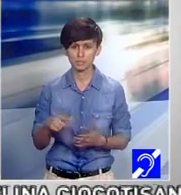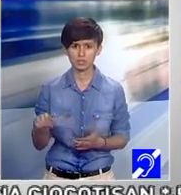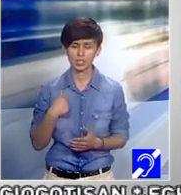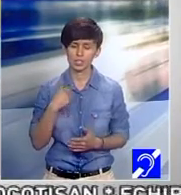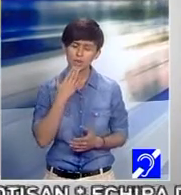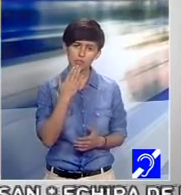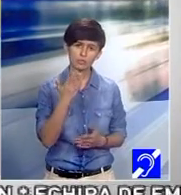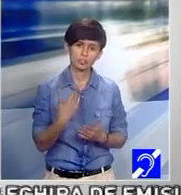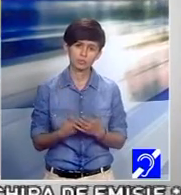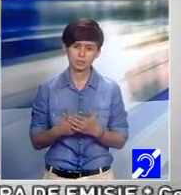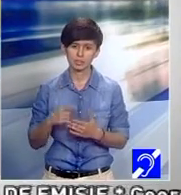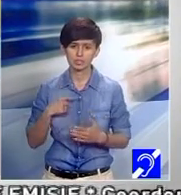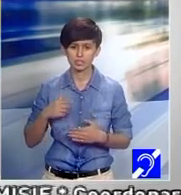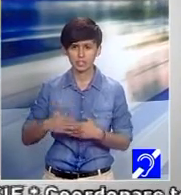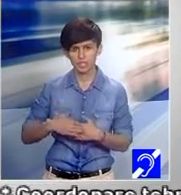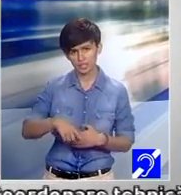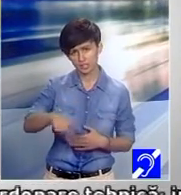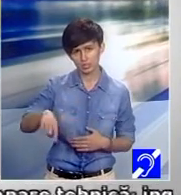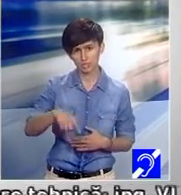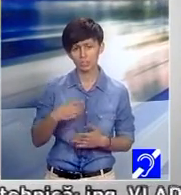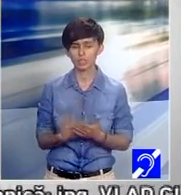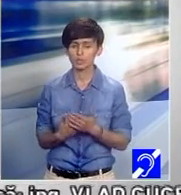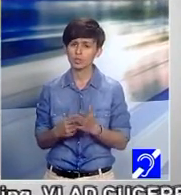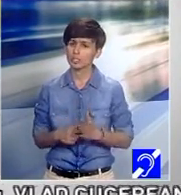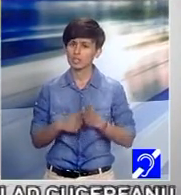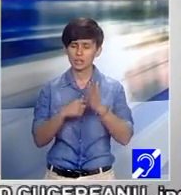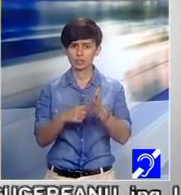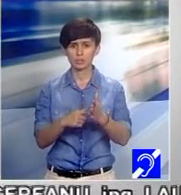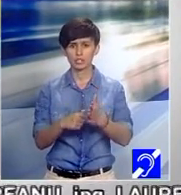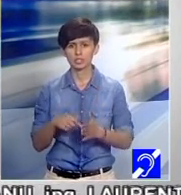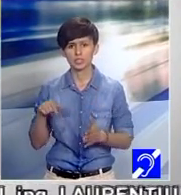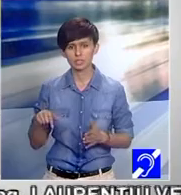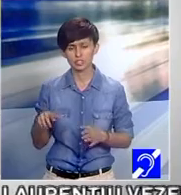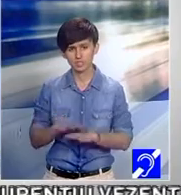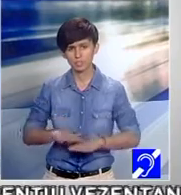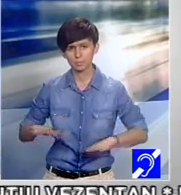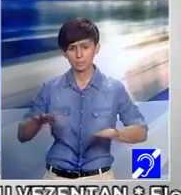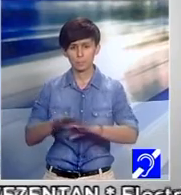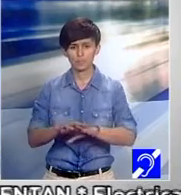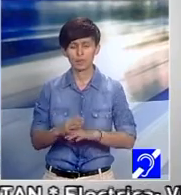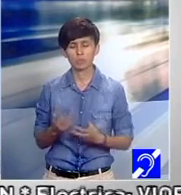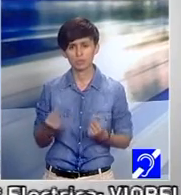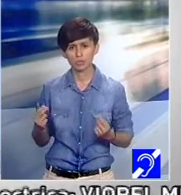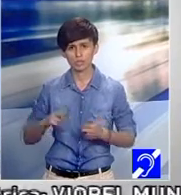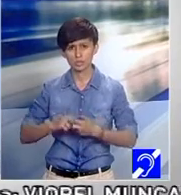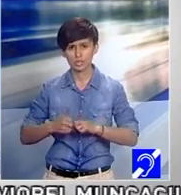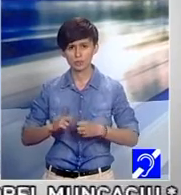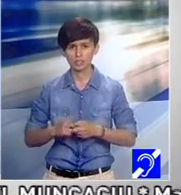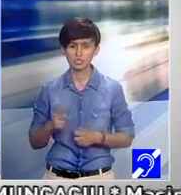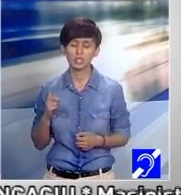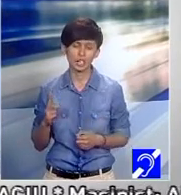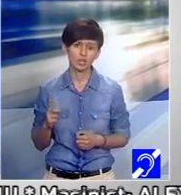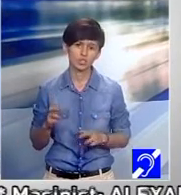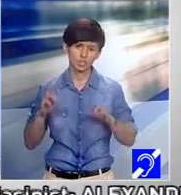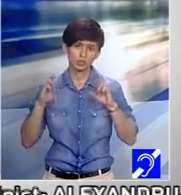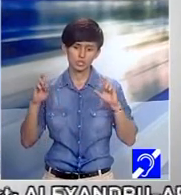pentru că ați fost astăzi alături de noi și pentru că ne-ați introdus în această lume, iată, plină de probleme, dar plină și de speranță în